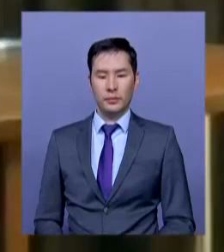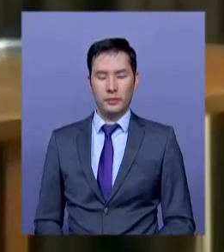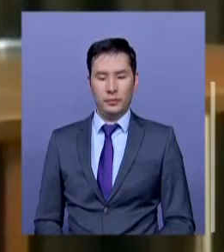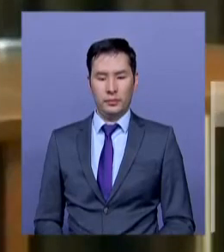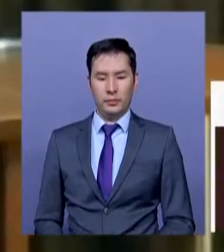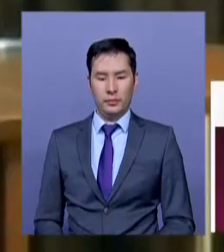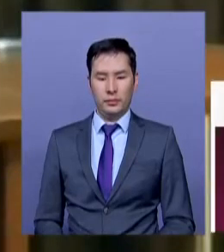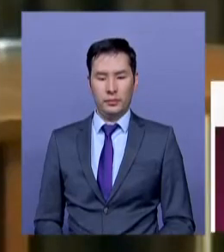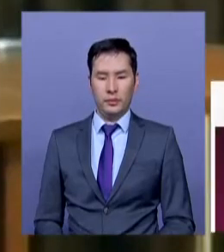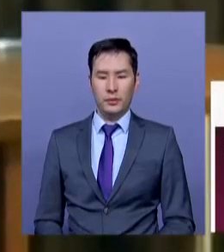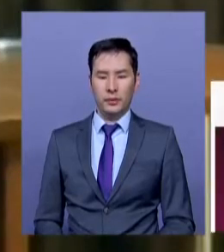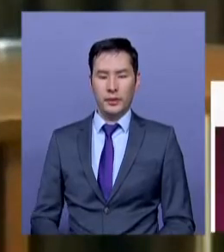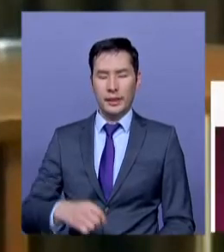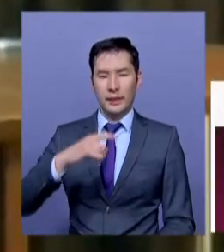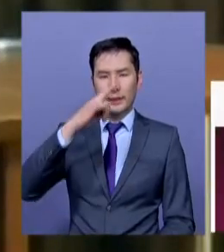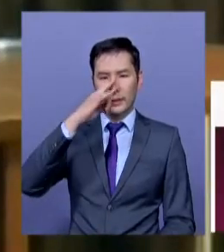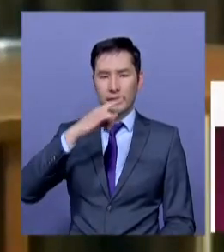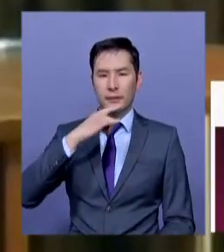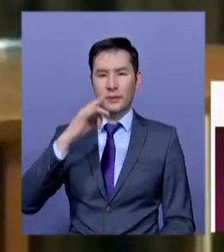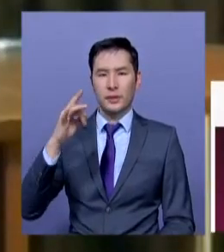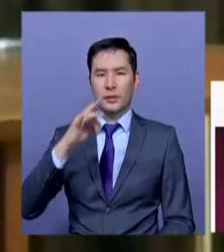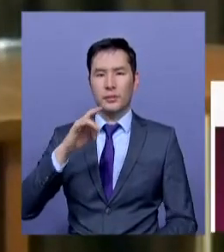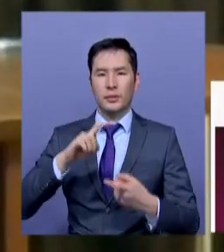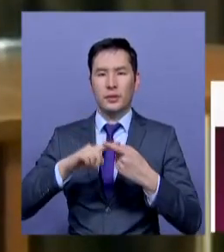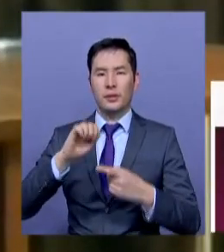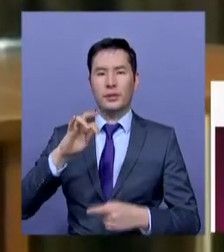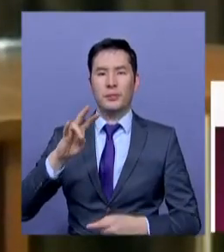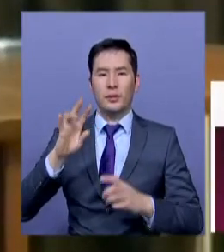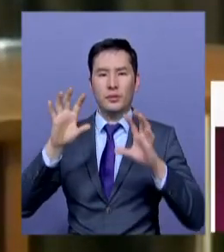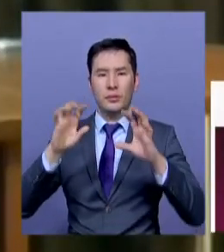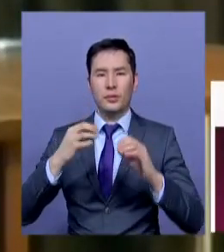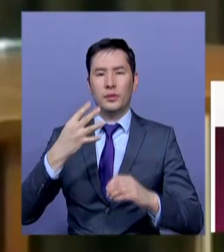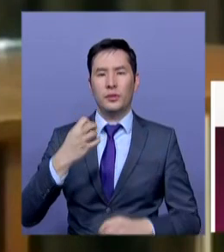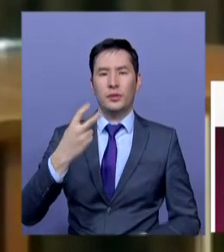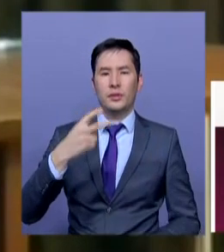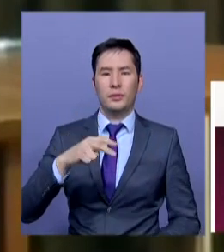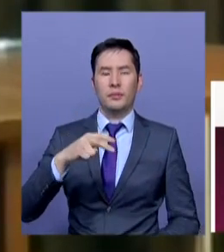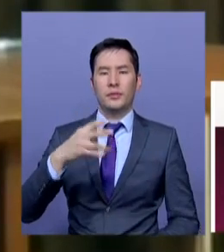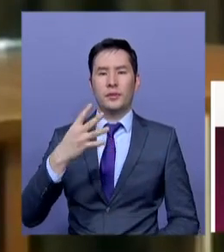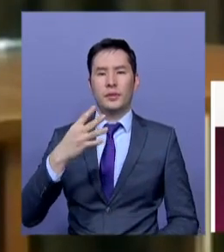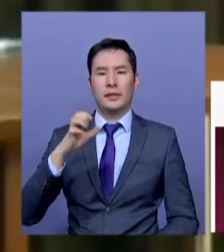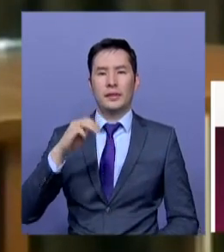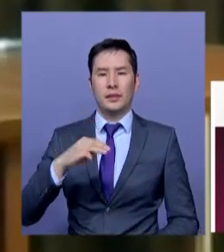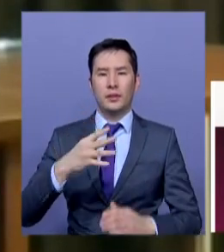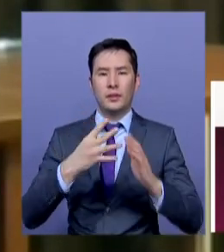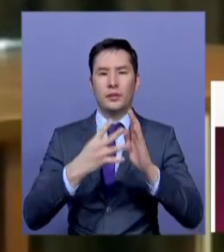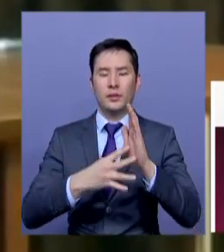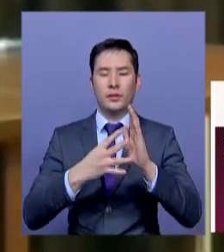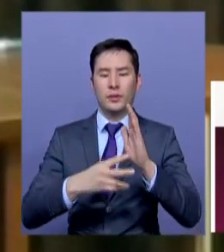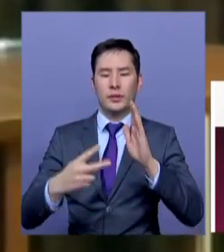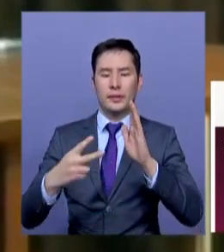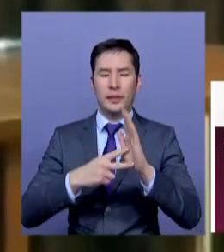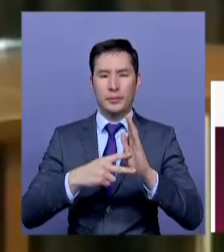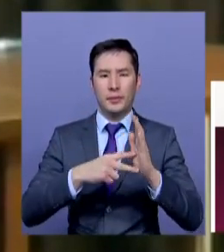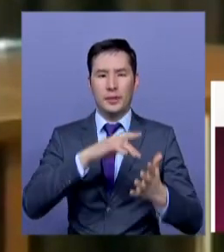Және Қазақстан Республикасының әкімшілік құқық бұзу кодексінің 425-ші бабына сәйкес 97 жеке тұлғаға